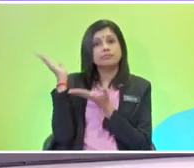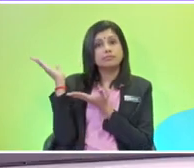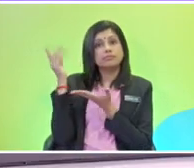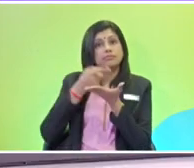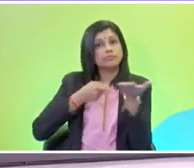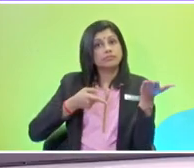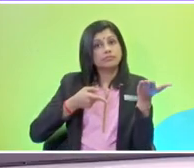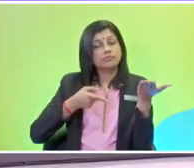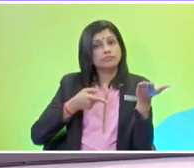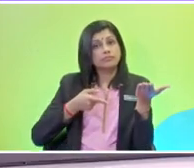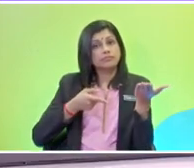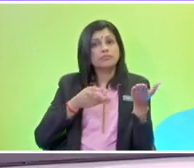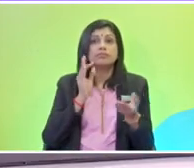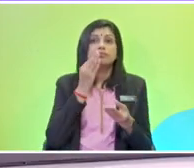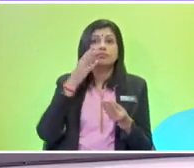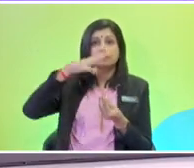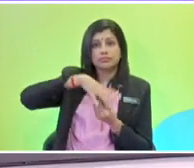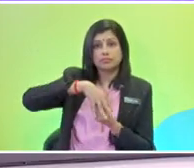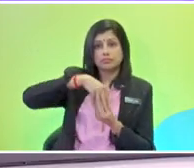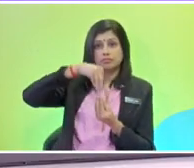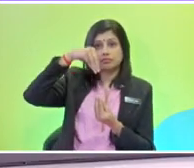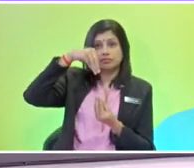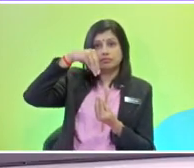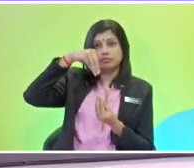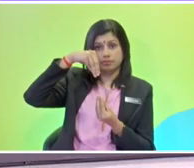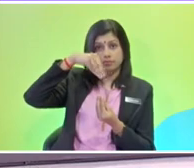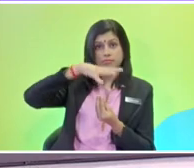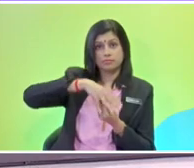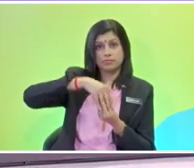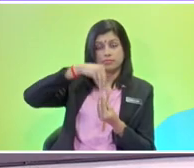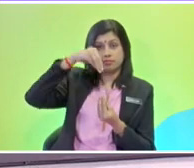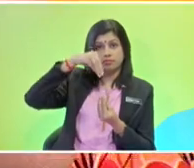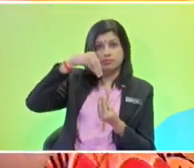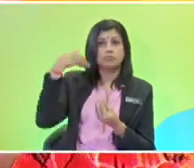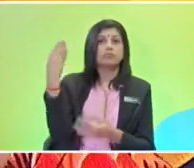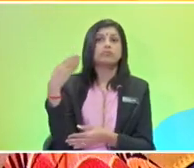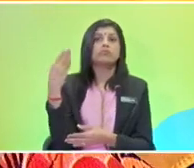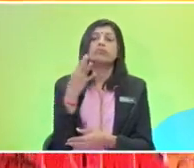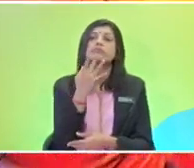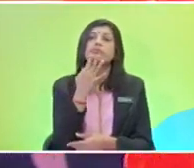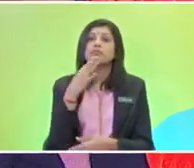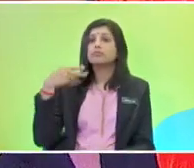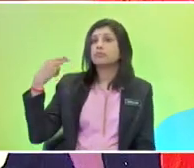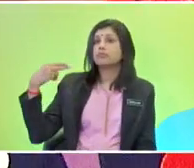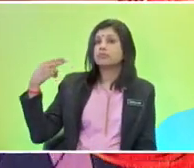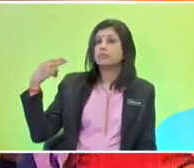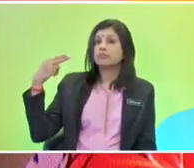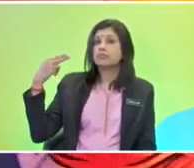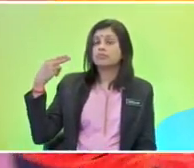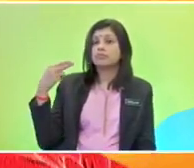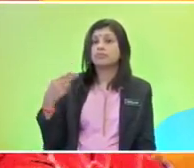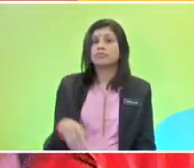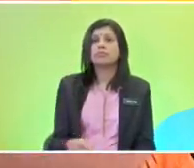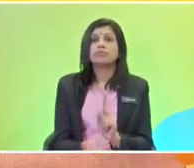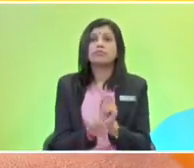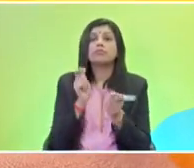Ini buah pear. Ya, betul. Selalunya pear ni berwarna hijau muda. Tapi kalau dia dah cukup masak, dia